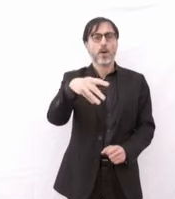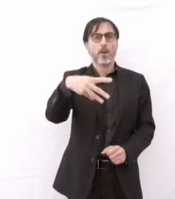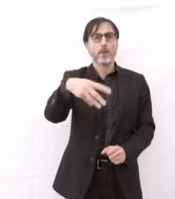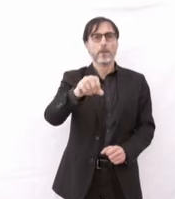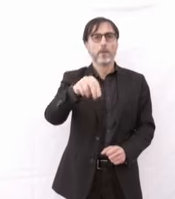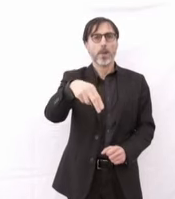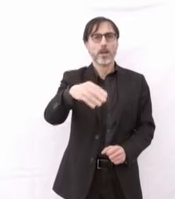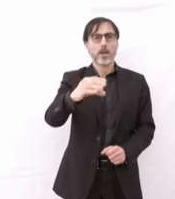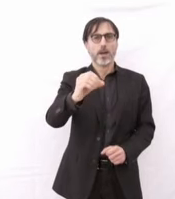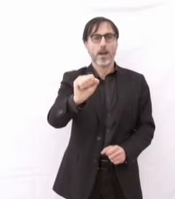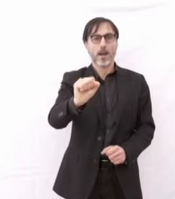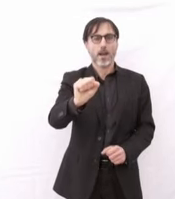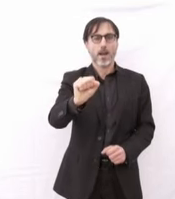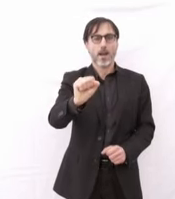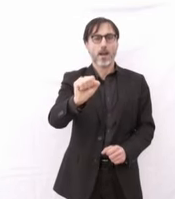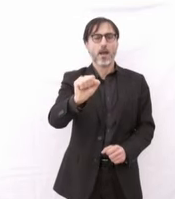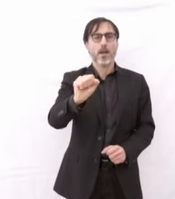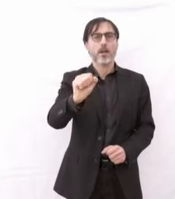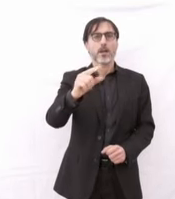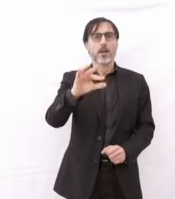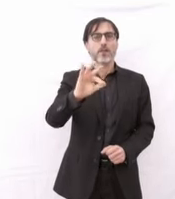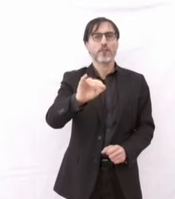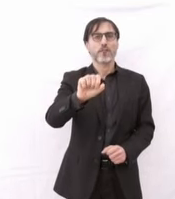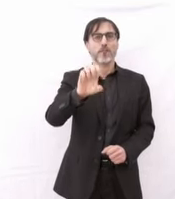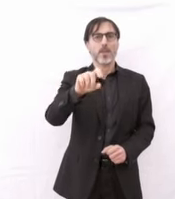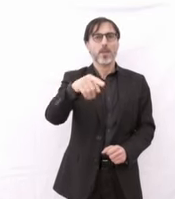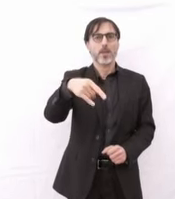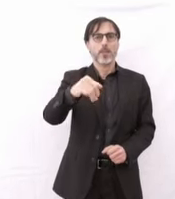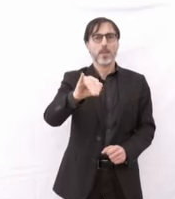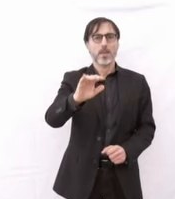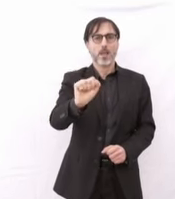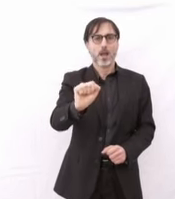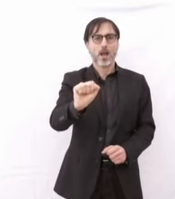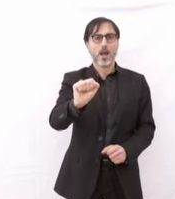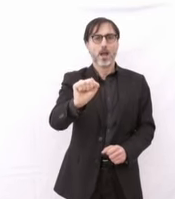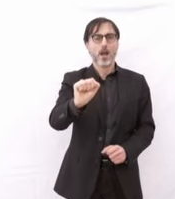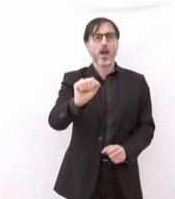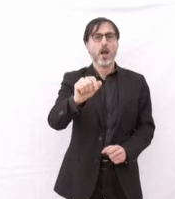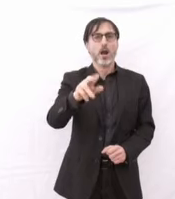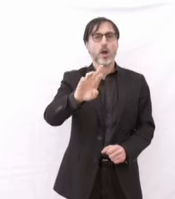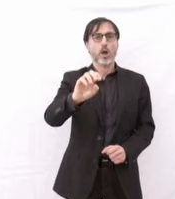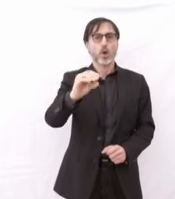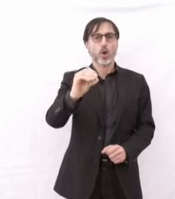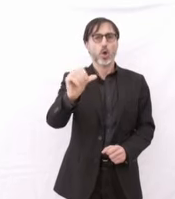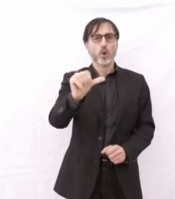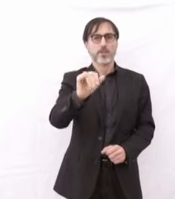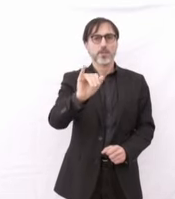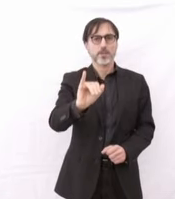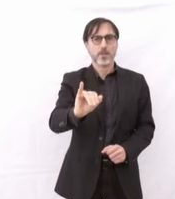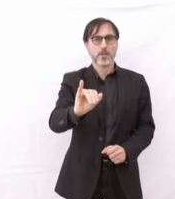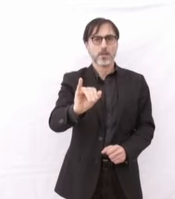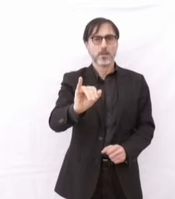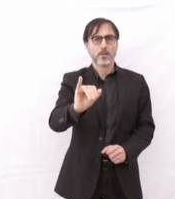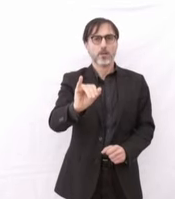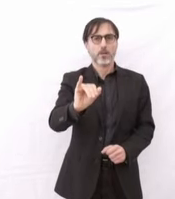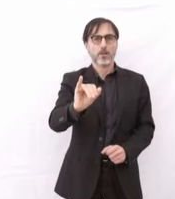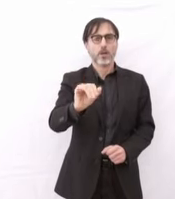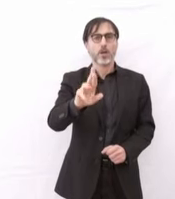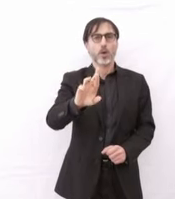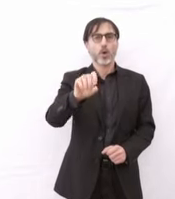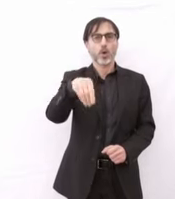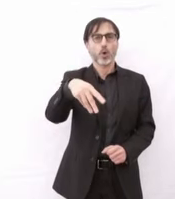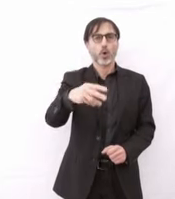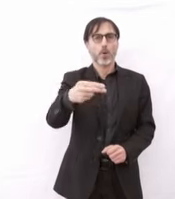Manca, Giuseppe Femia, Francesco Rossi, Attilio Romanò,